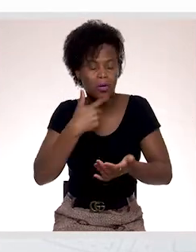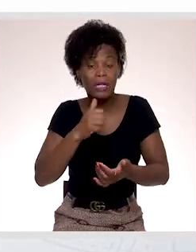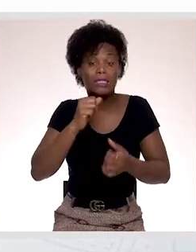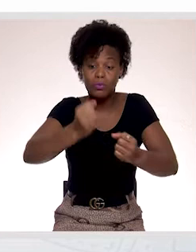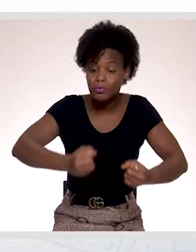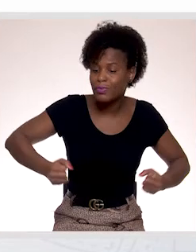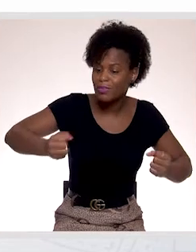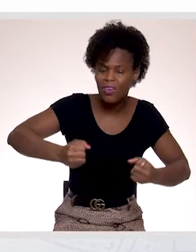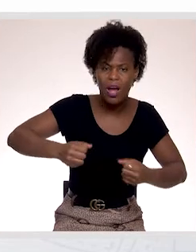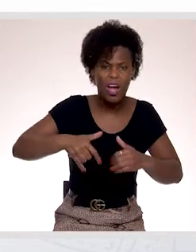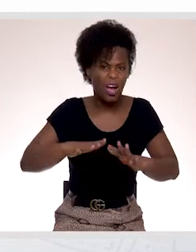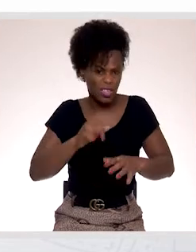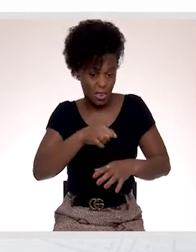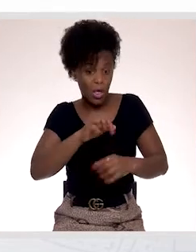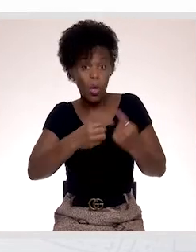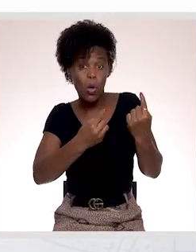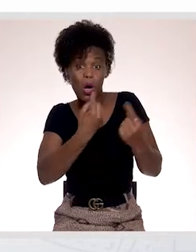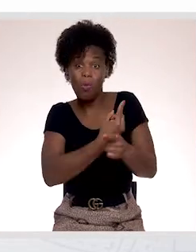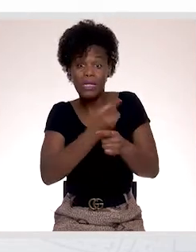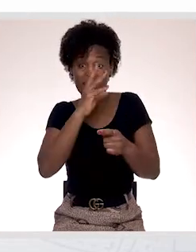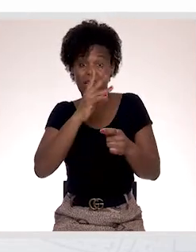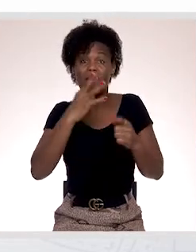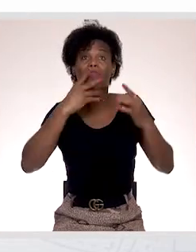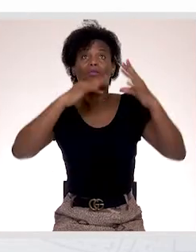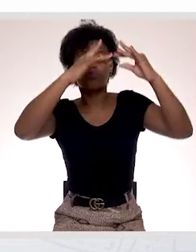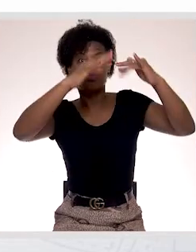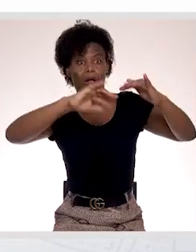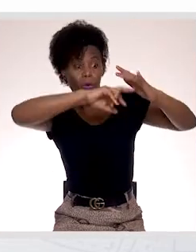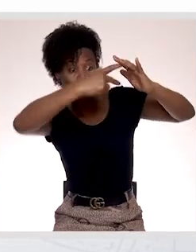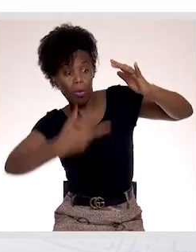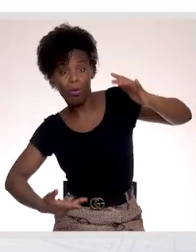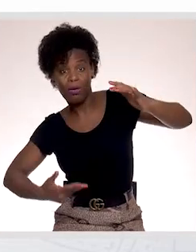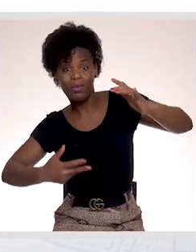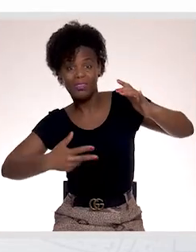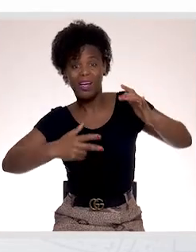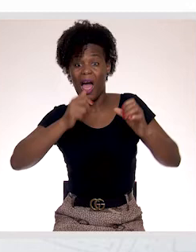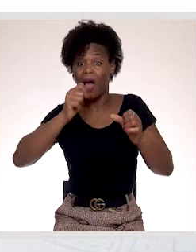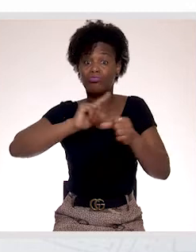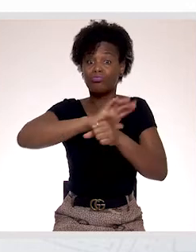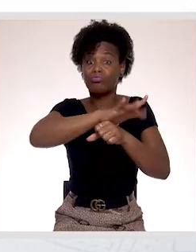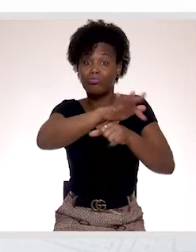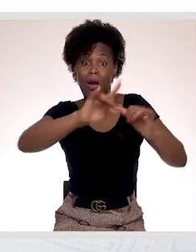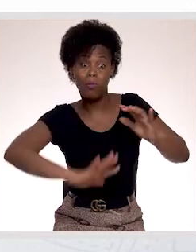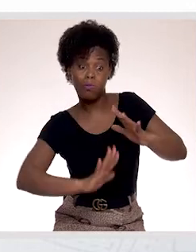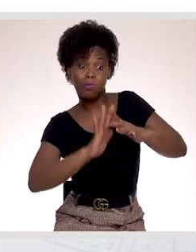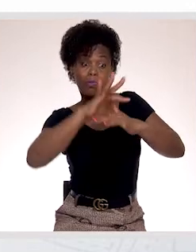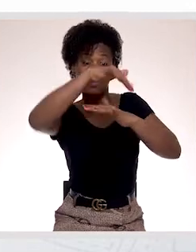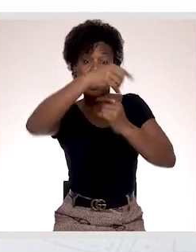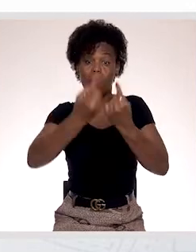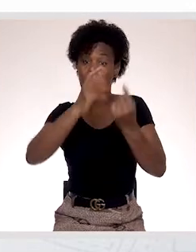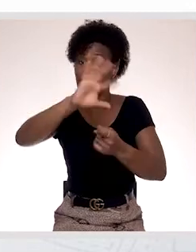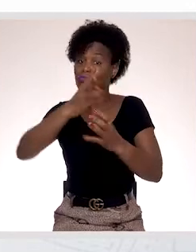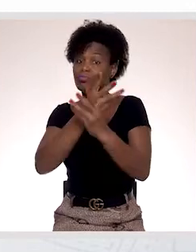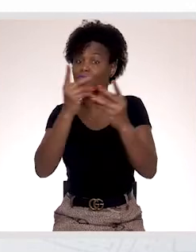chose. Mais surtout, si la neige fond, les océans vont monter et des pays peuvent disparaître sous l'eau. Et qu'est-ce qu'on peut faire contre